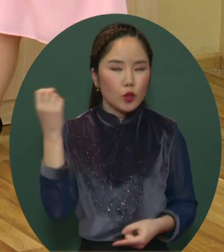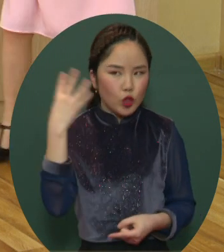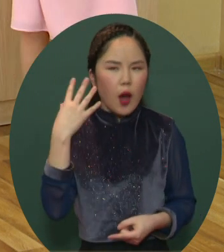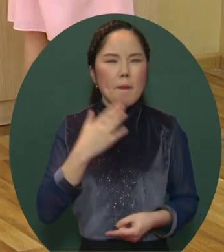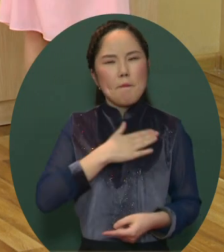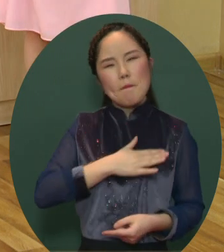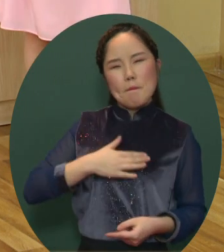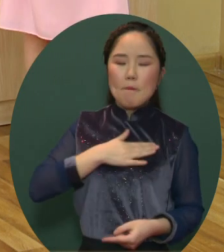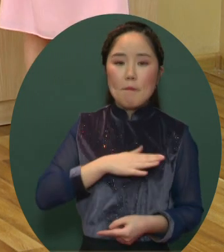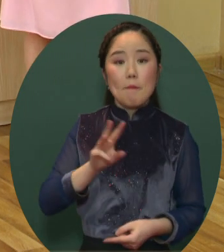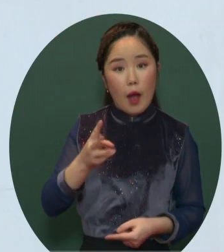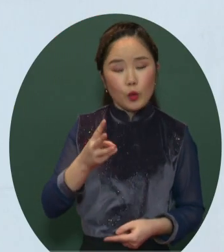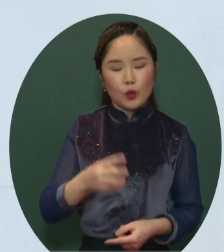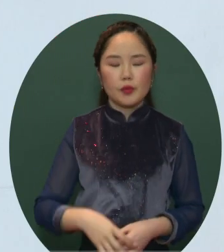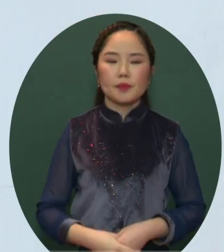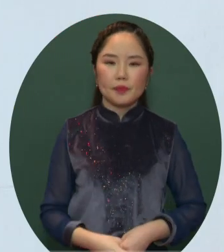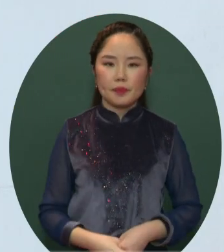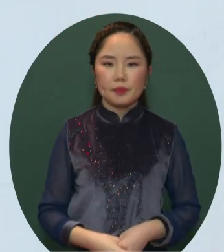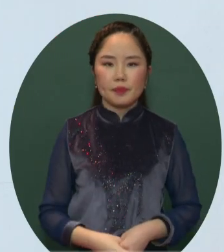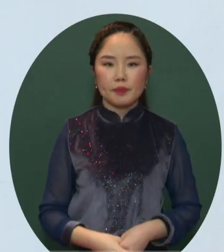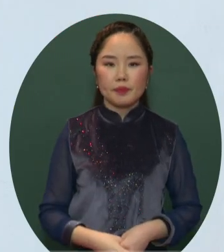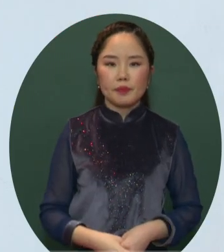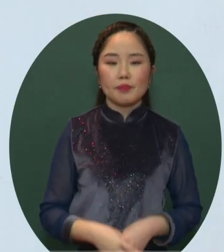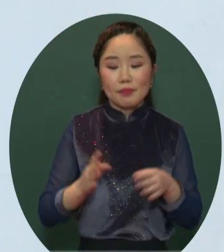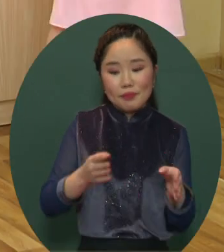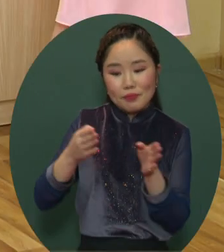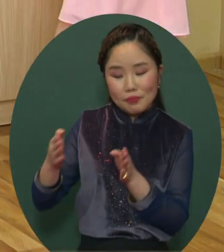бүхэн баярлагдаг байх. Тэгвэл